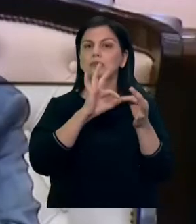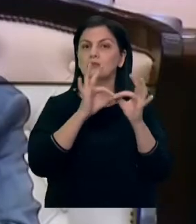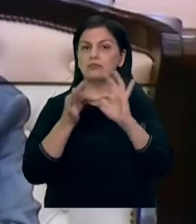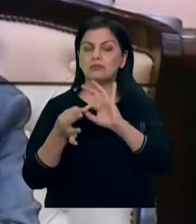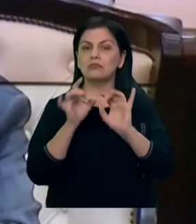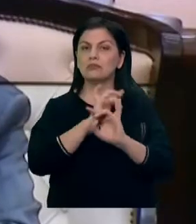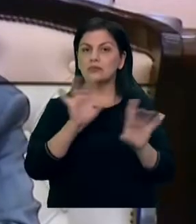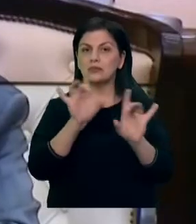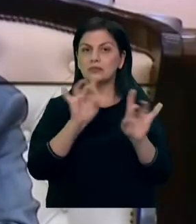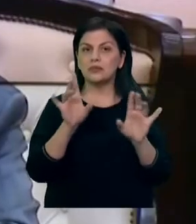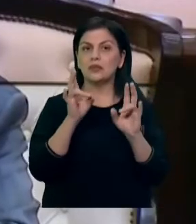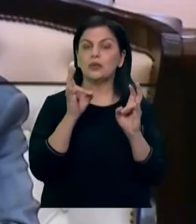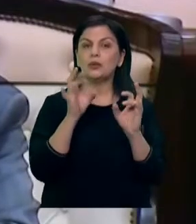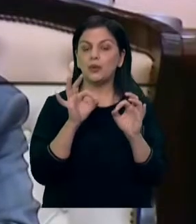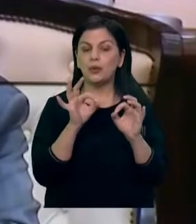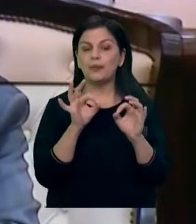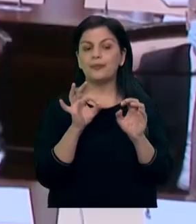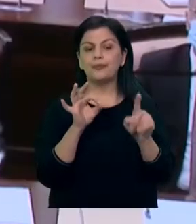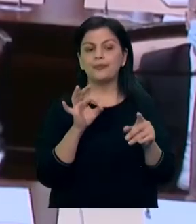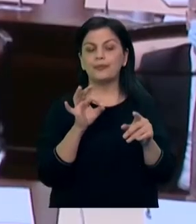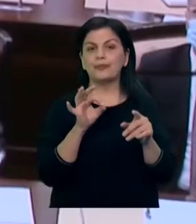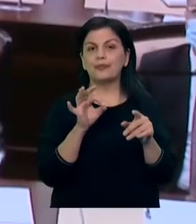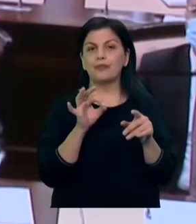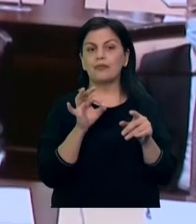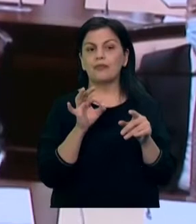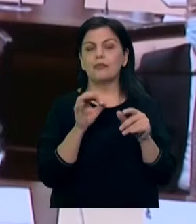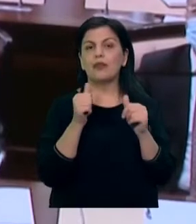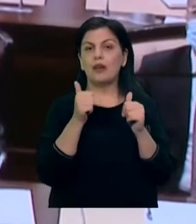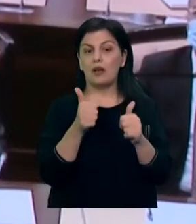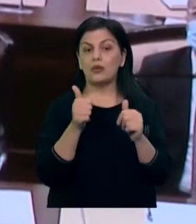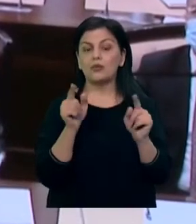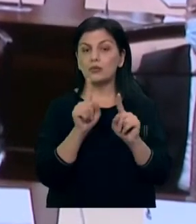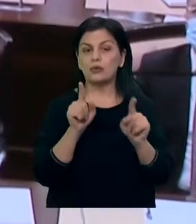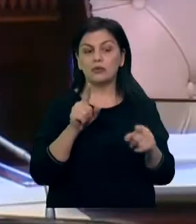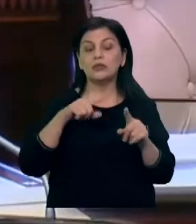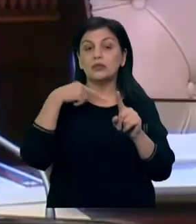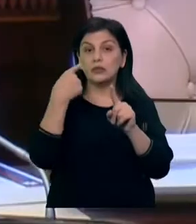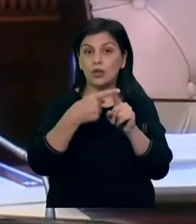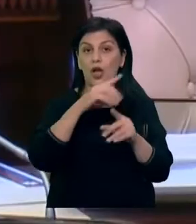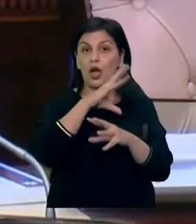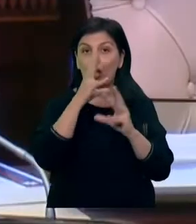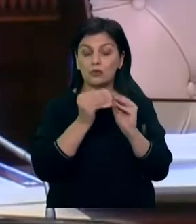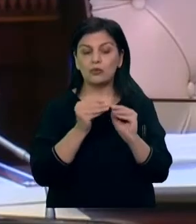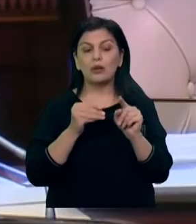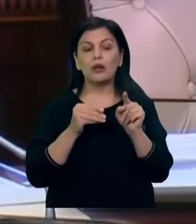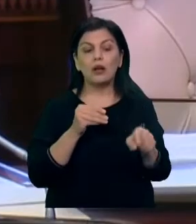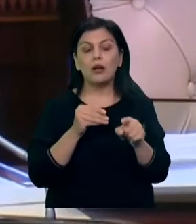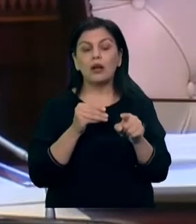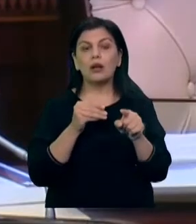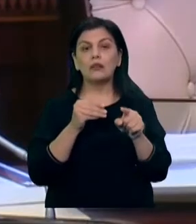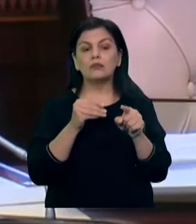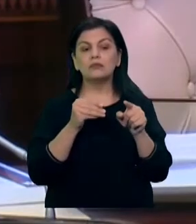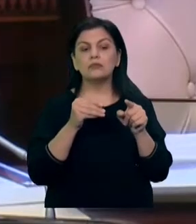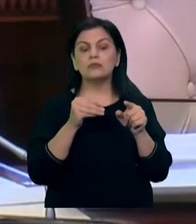statistik rəqəmlərə yer verilməsini tənqid edənlərdə. Yaxşı olardı ki, növbəti hesabatlarda bu müraciətlərin strukturu ilə